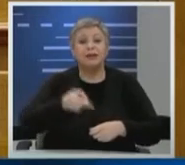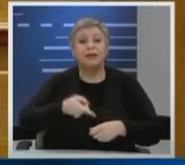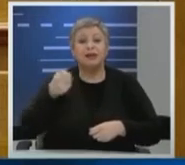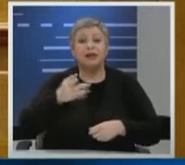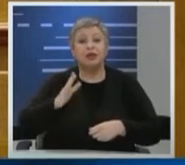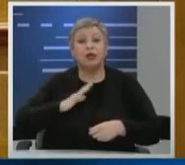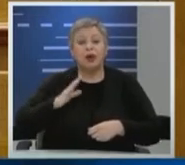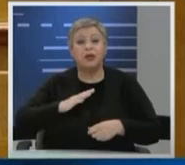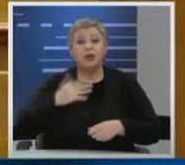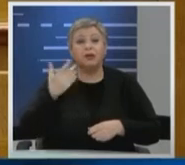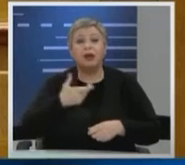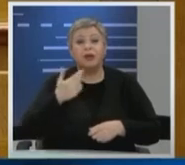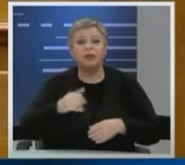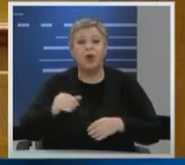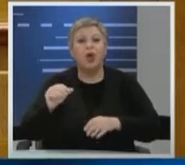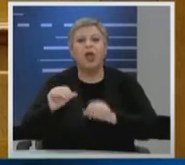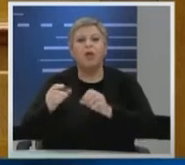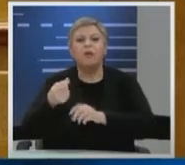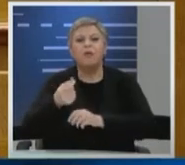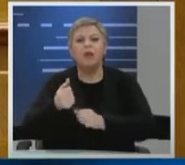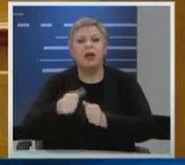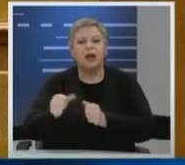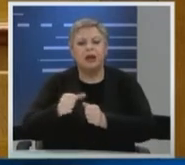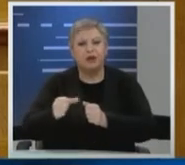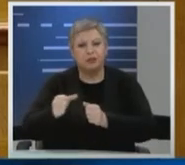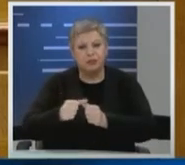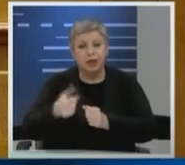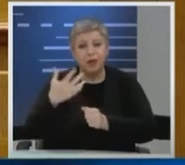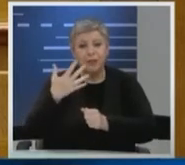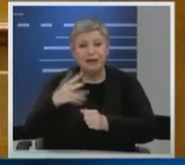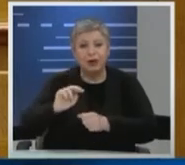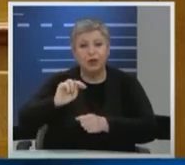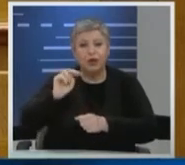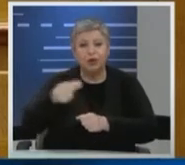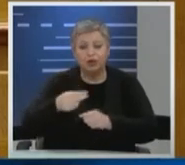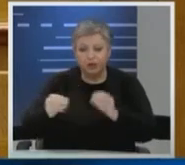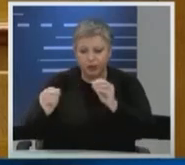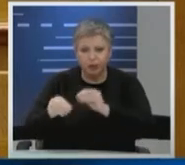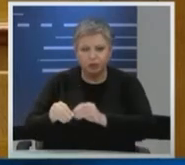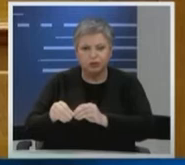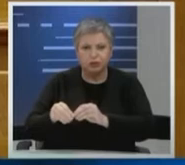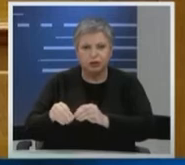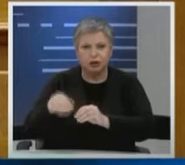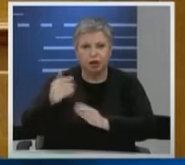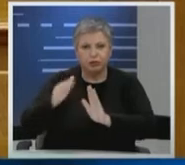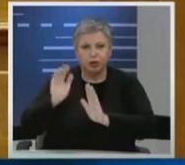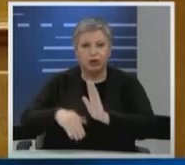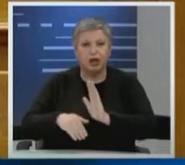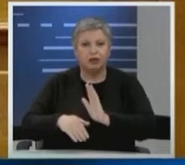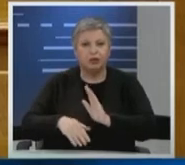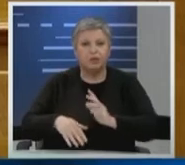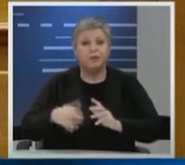λιγότερα από 500 ευρώ μειχτά. Όλα αυτά οδήγησαν ο μέσος μισθός να κατρακυλάει.